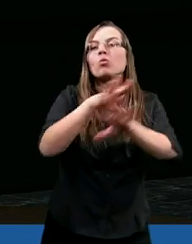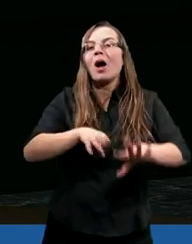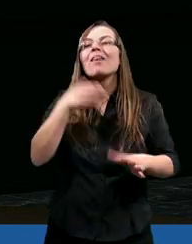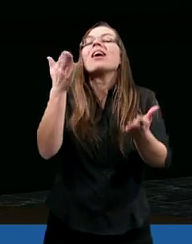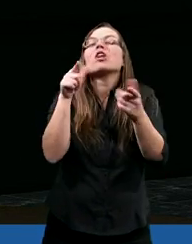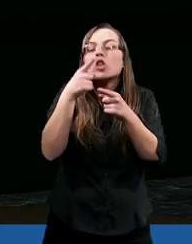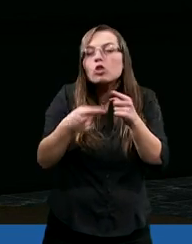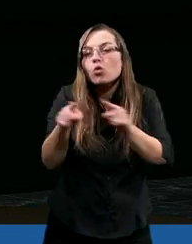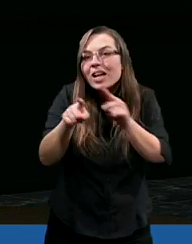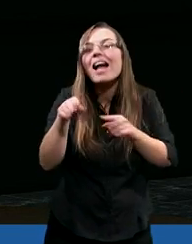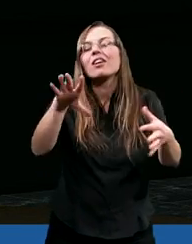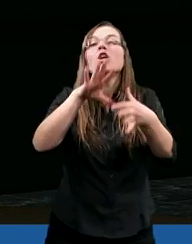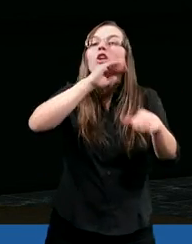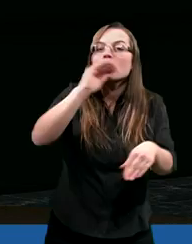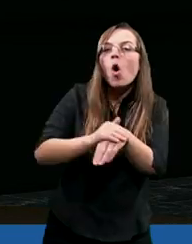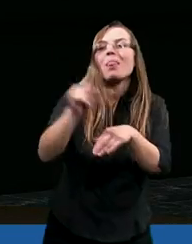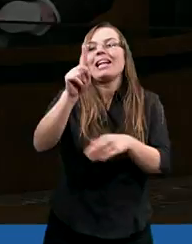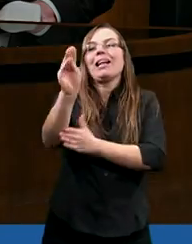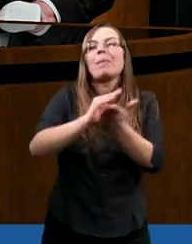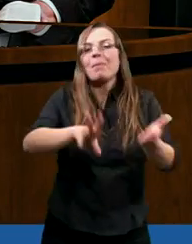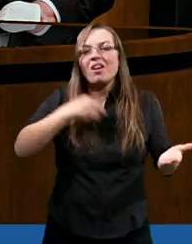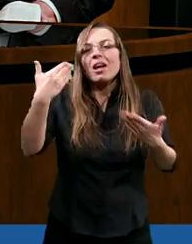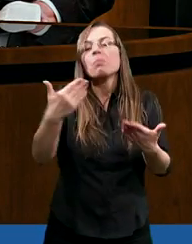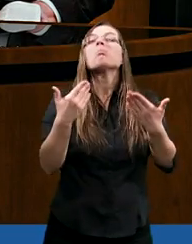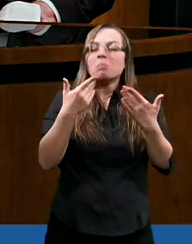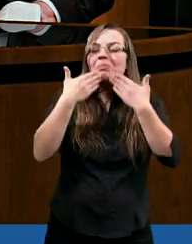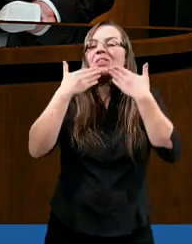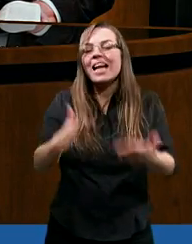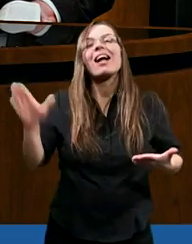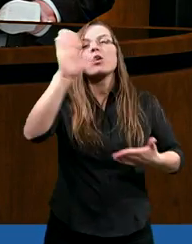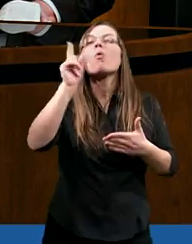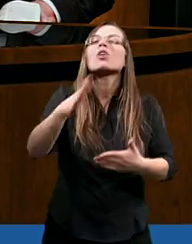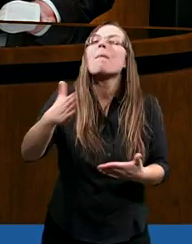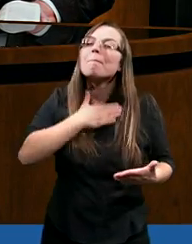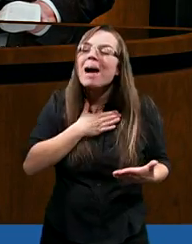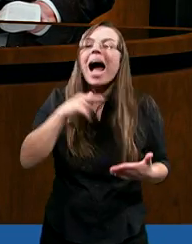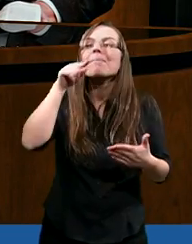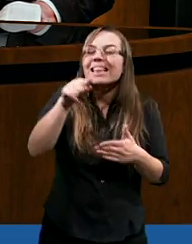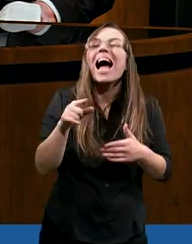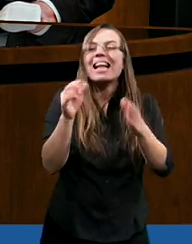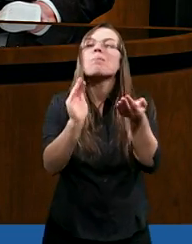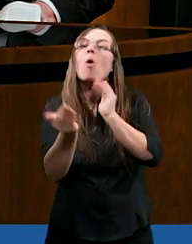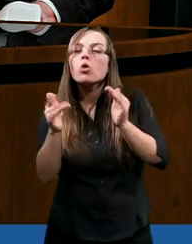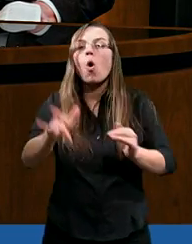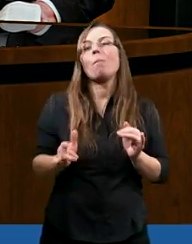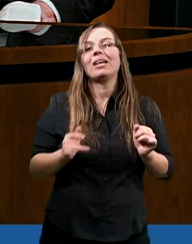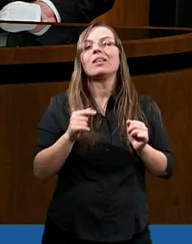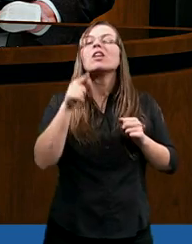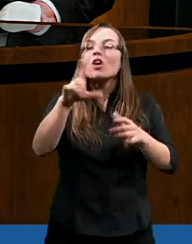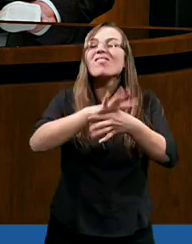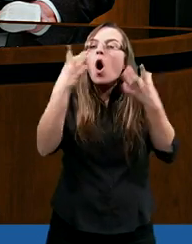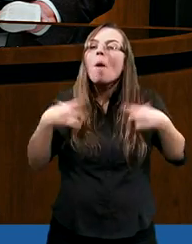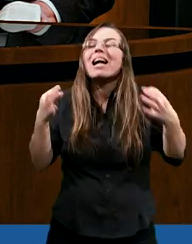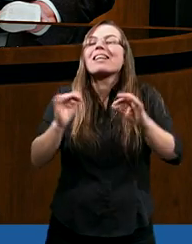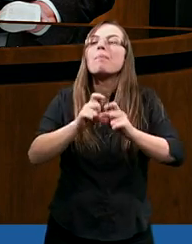czy to jest zgodne z Pismem Świętym. Tak. Dzięki Bogu, że mamy to kryterium i w obecnym